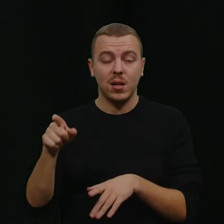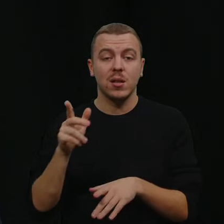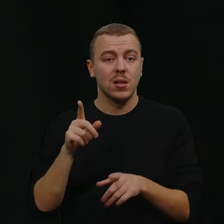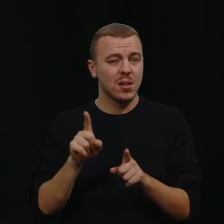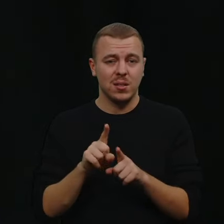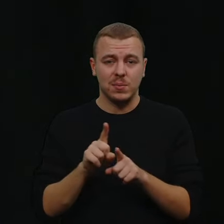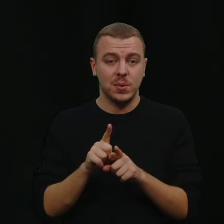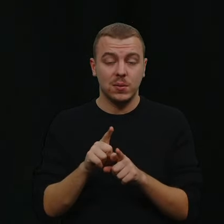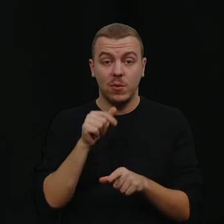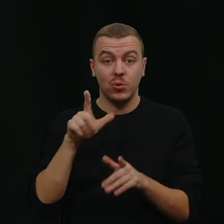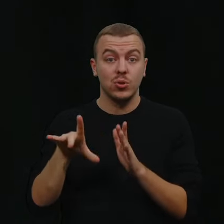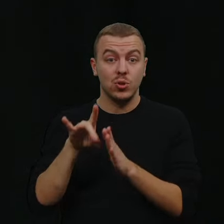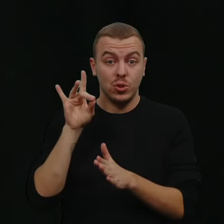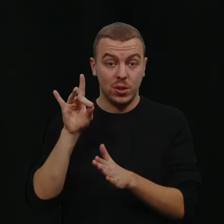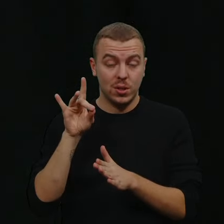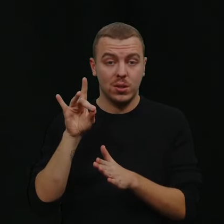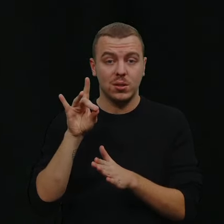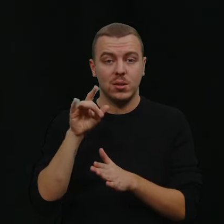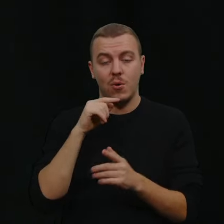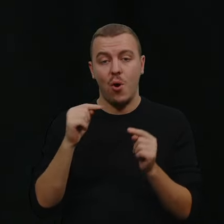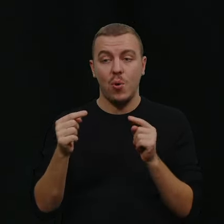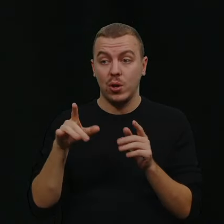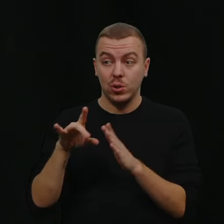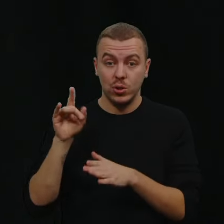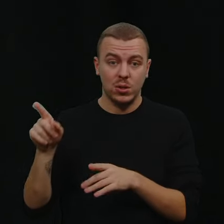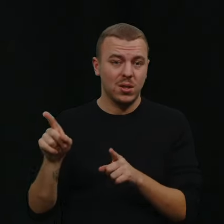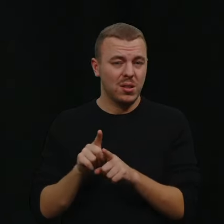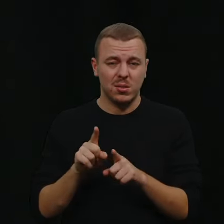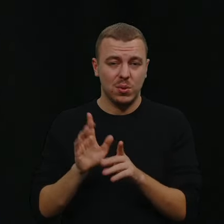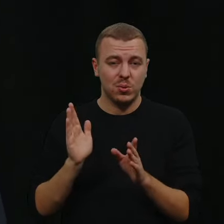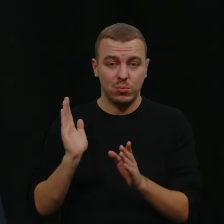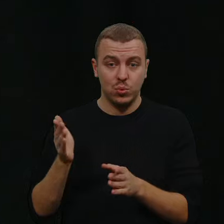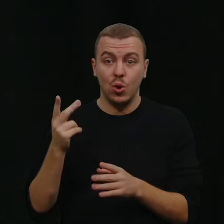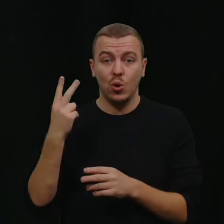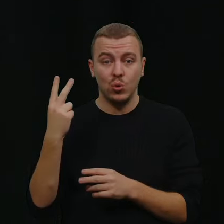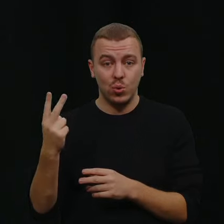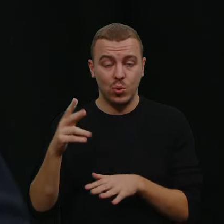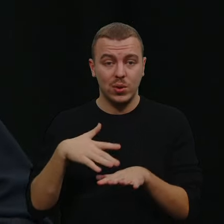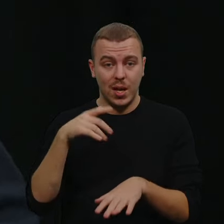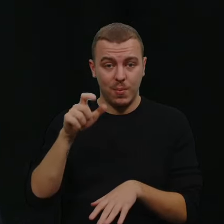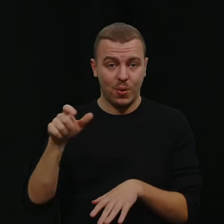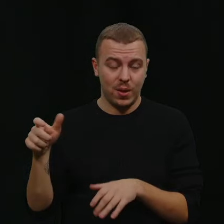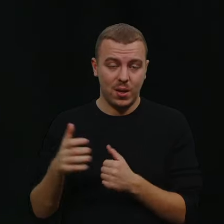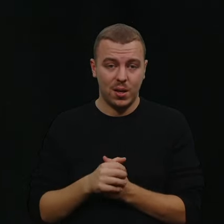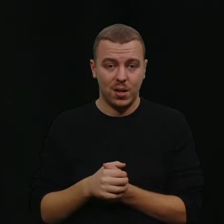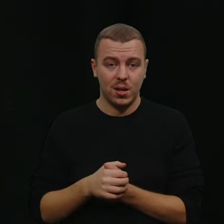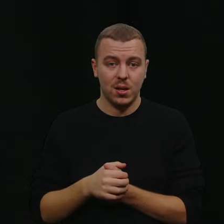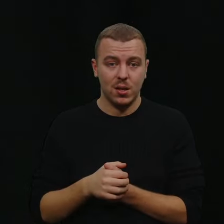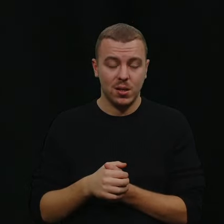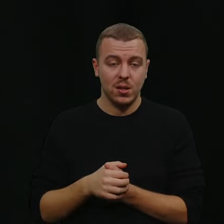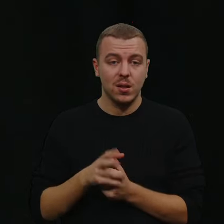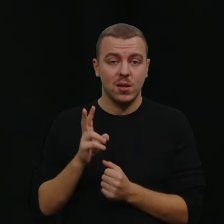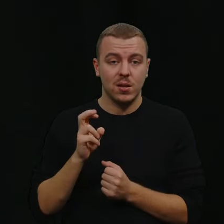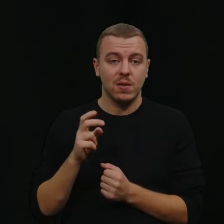pats principas, jeigu jį išrinks arba oponentą išrinktų, tai irgi būtų tame rajone 2 Seimo nariai. Tai iš vienos pusės